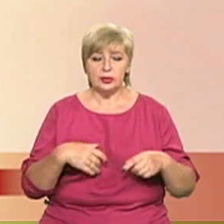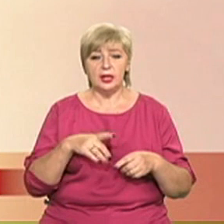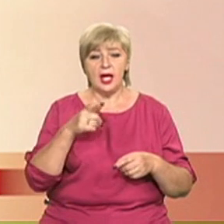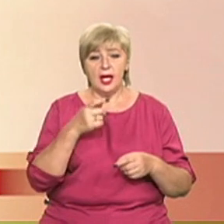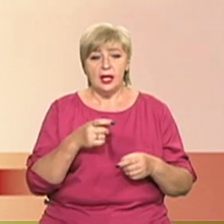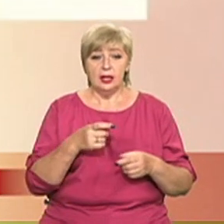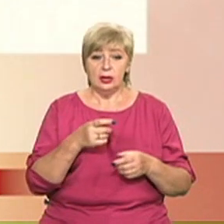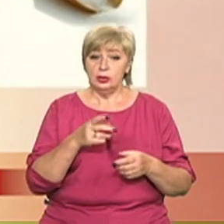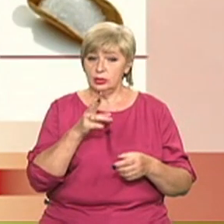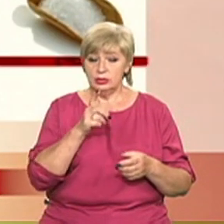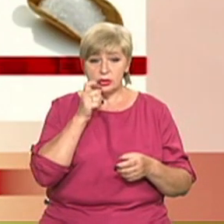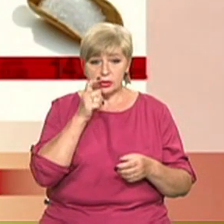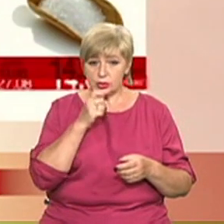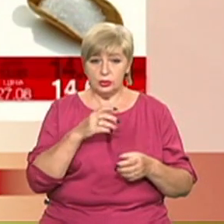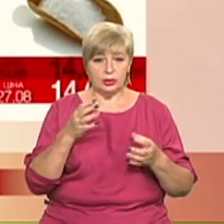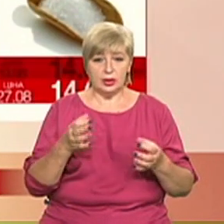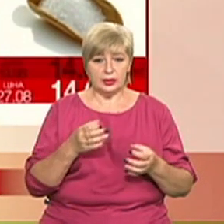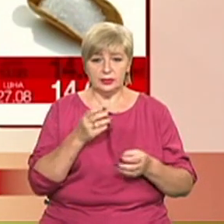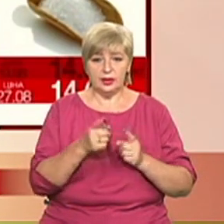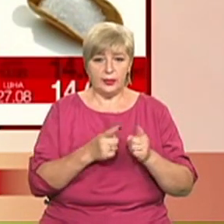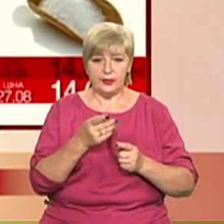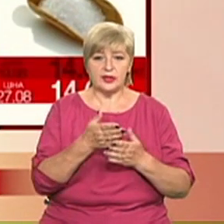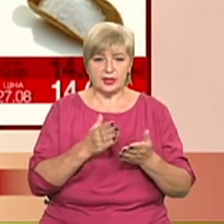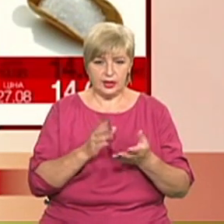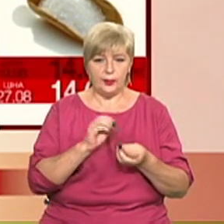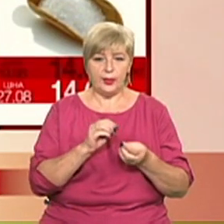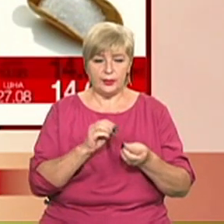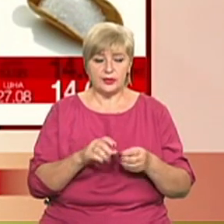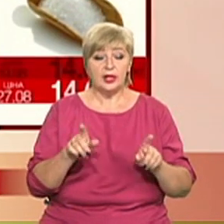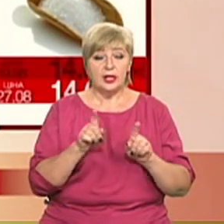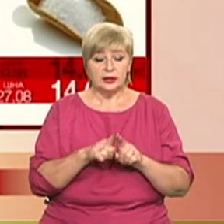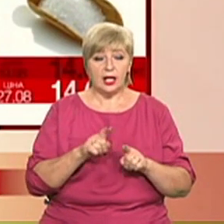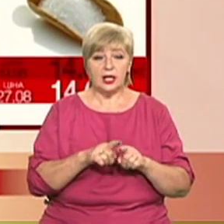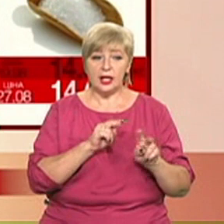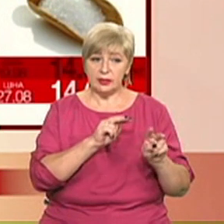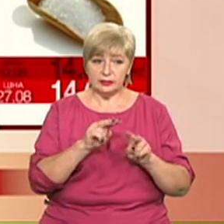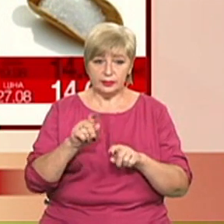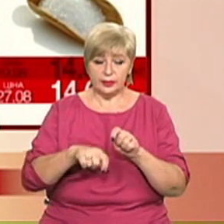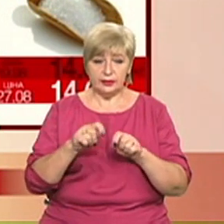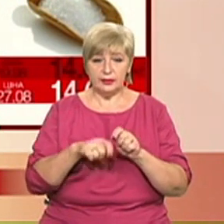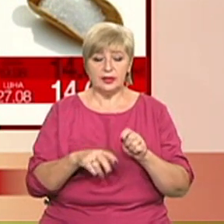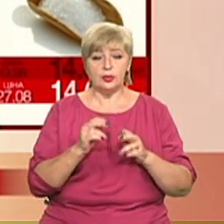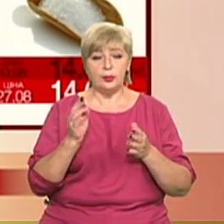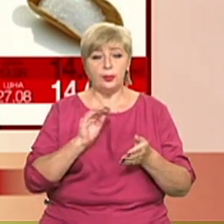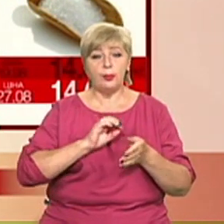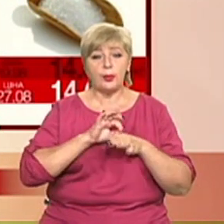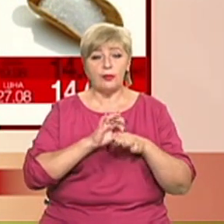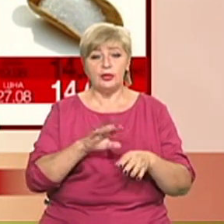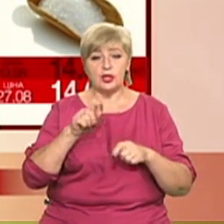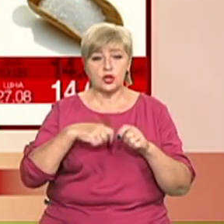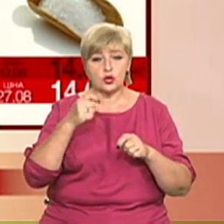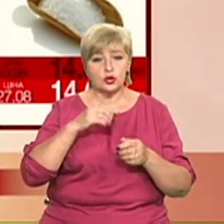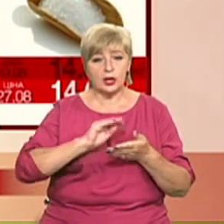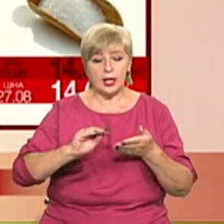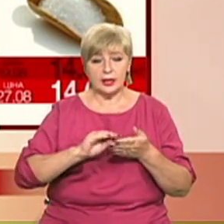цукру. Такі результати моніторингу міських супермаркетів. Його провели журналісти інформагентства «Моздніпр». Експерти